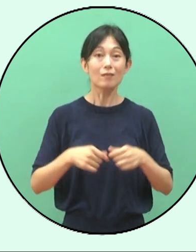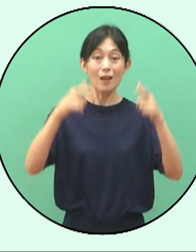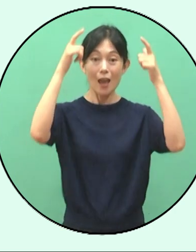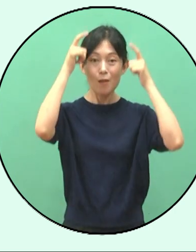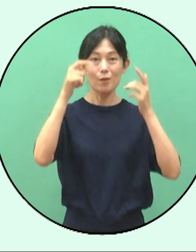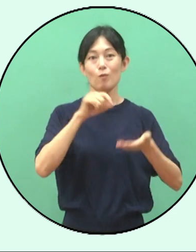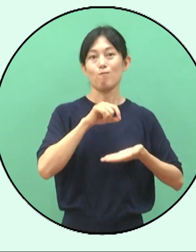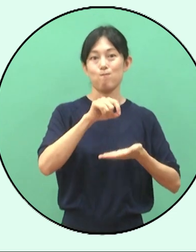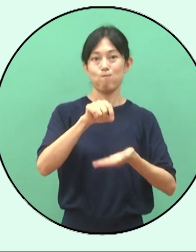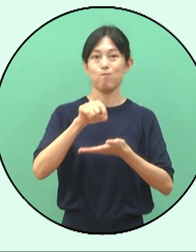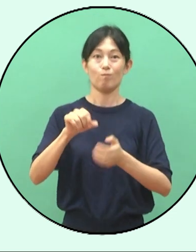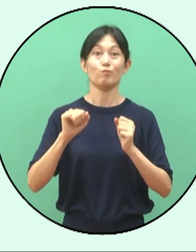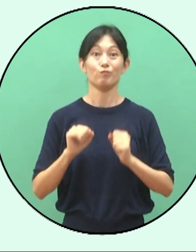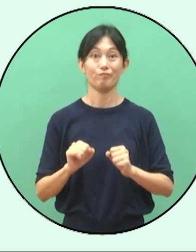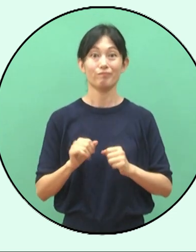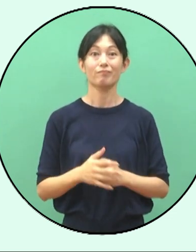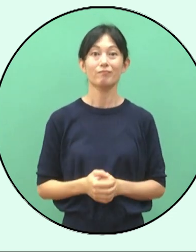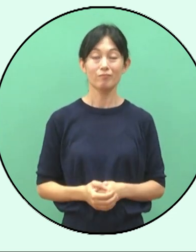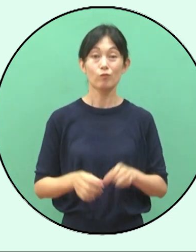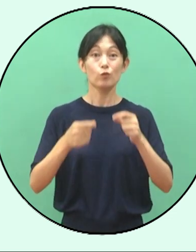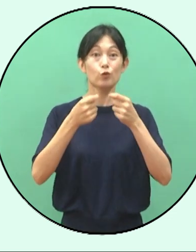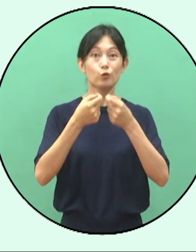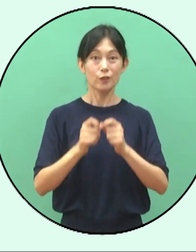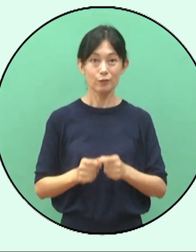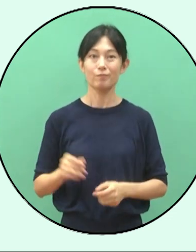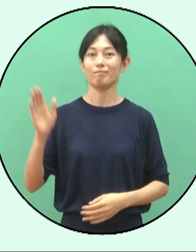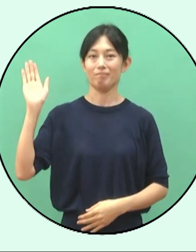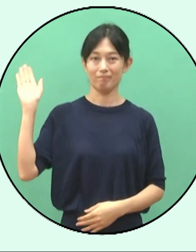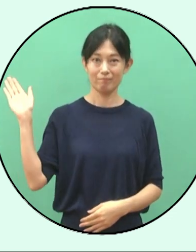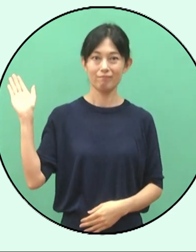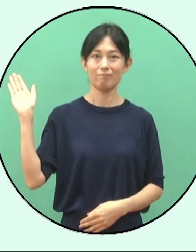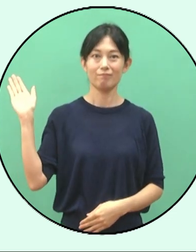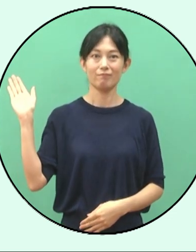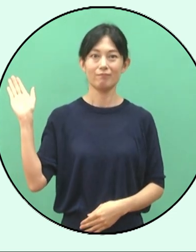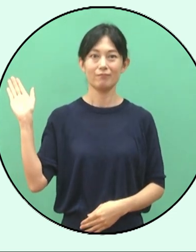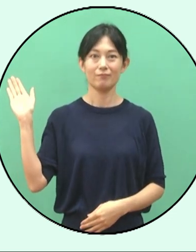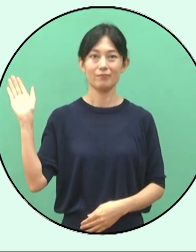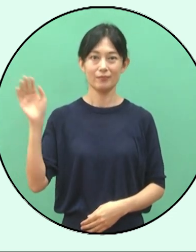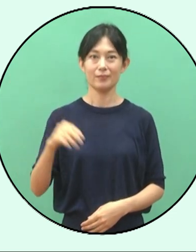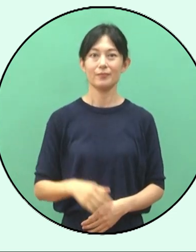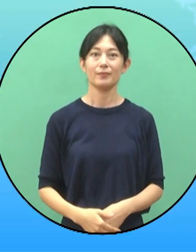をお渡しします。詳しくは県ホームページをご覧ください。